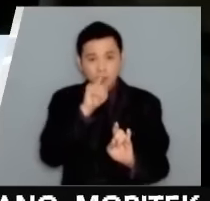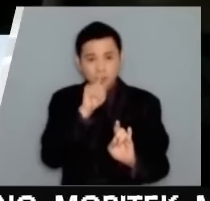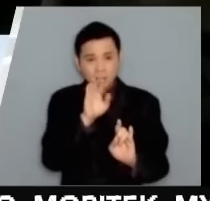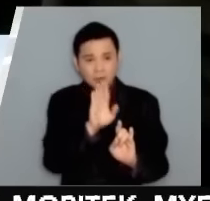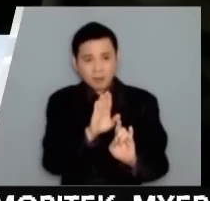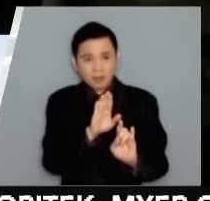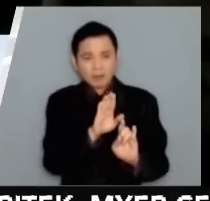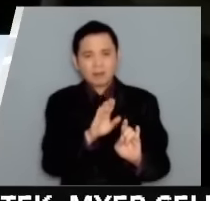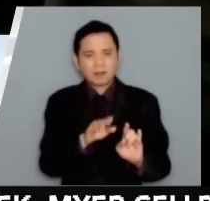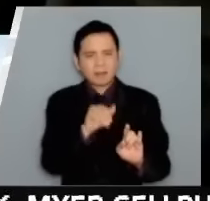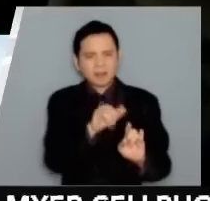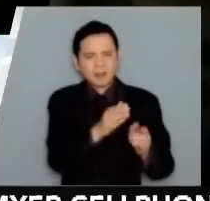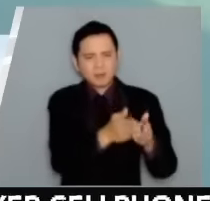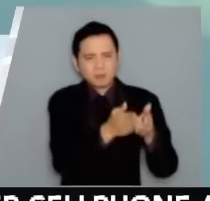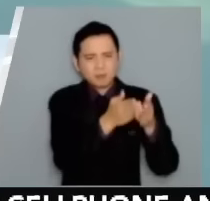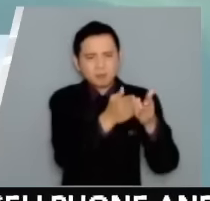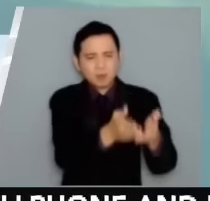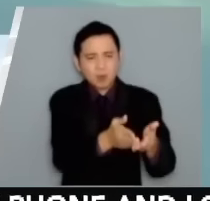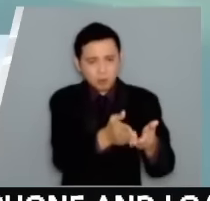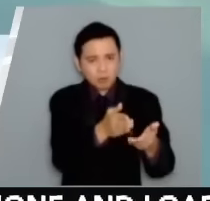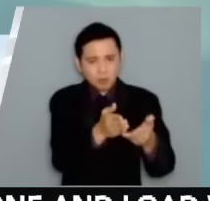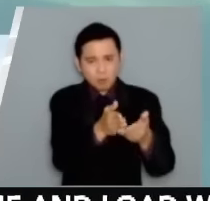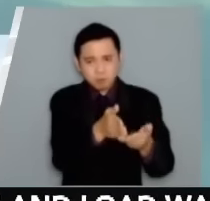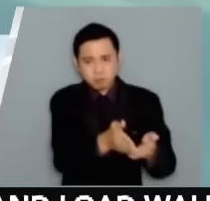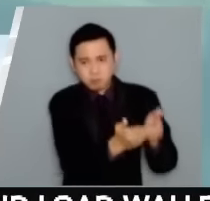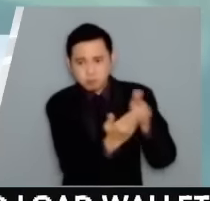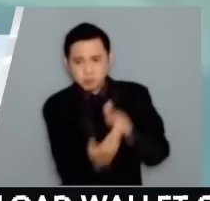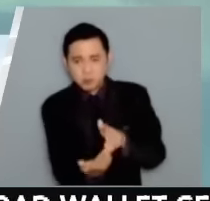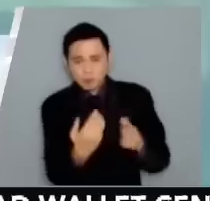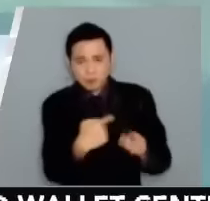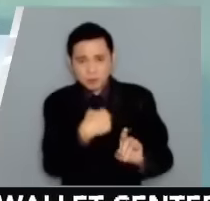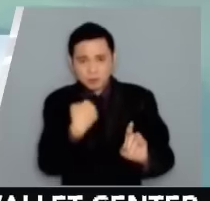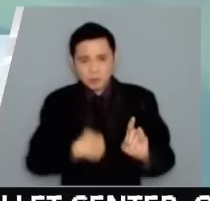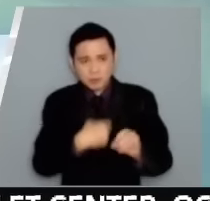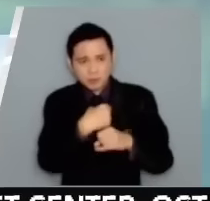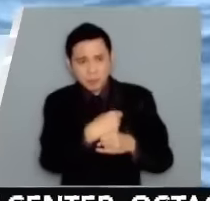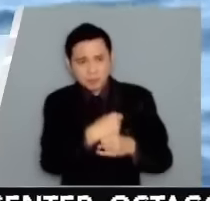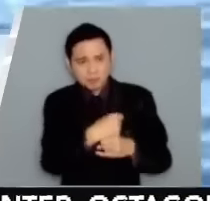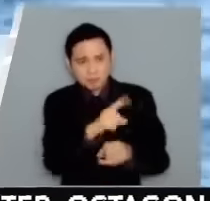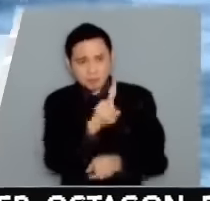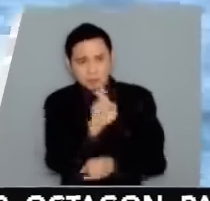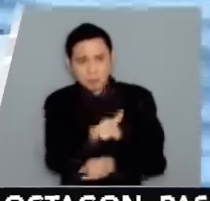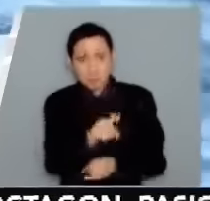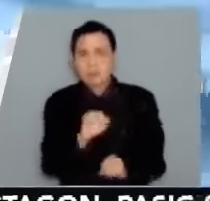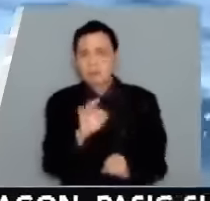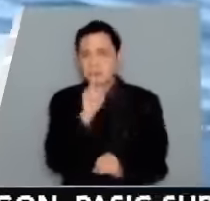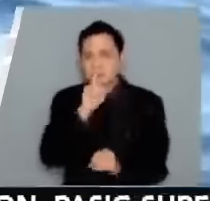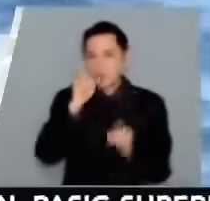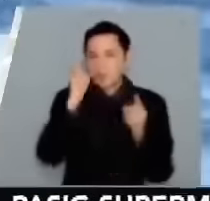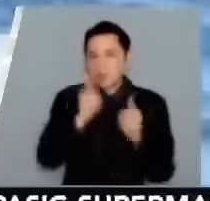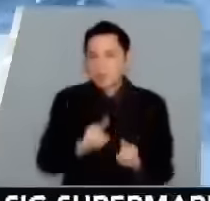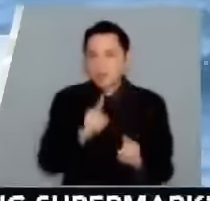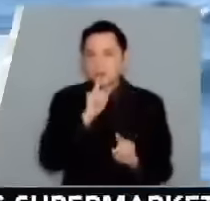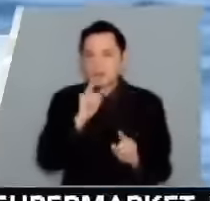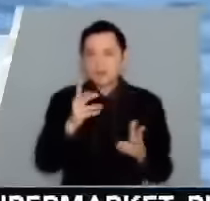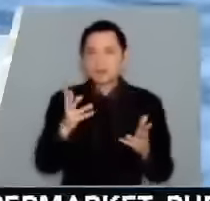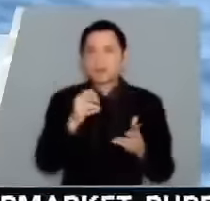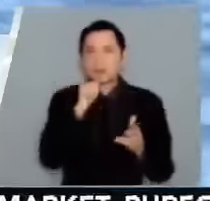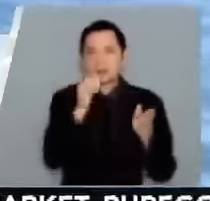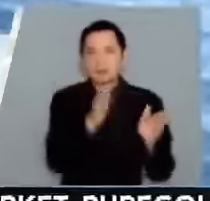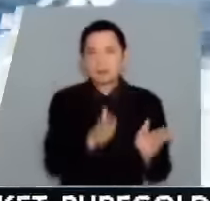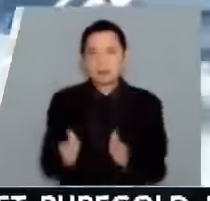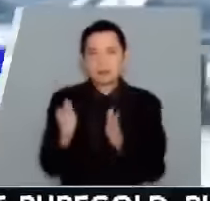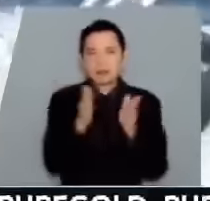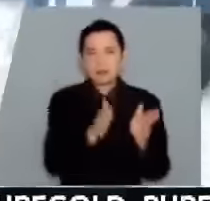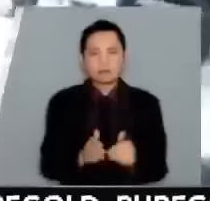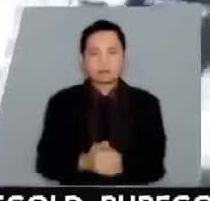BRP Lake Caliraya. Kung sakali man, sabi ng Navy, coincidental o nagkataon lamang ito. Luma at decommission